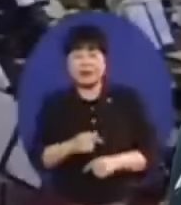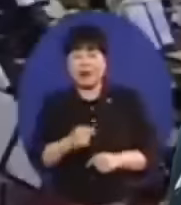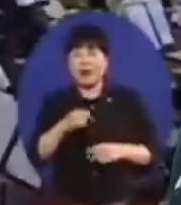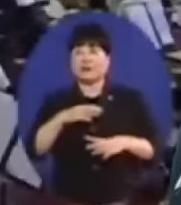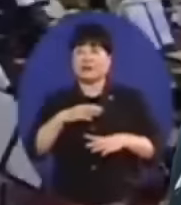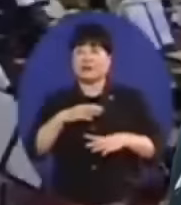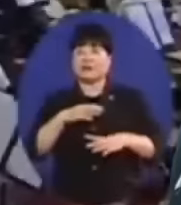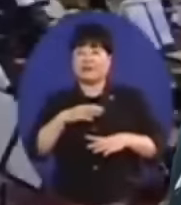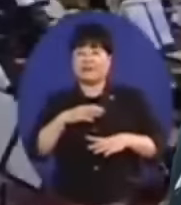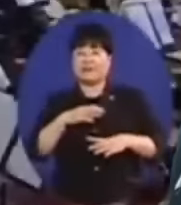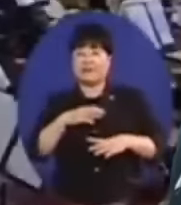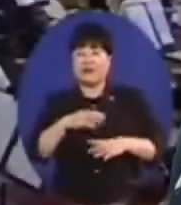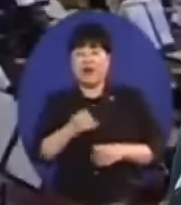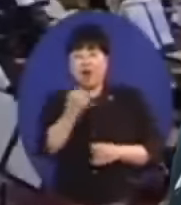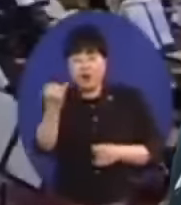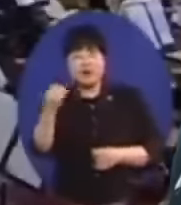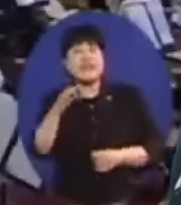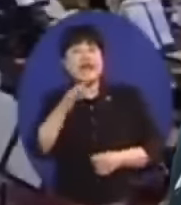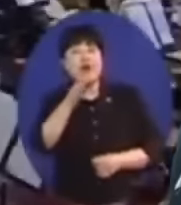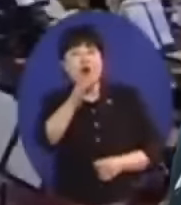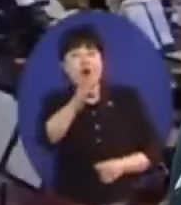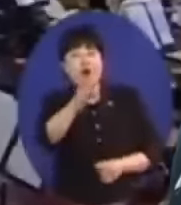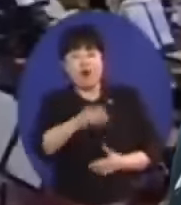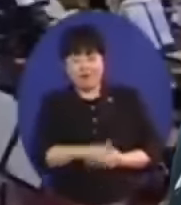했습니다. 오 여자여